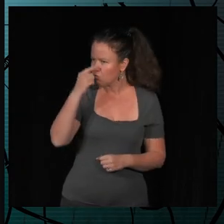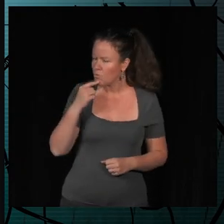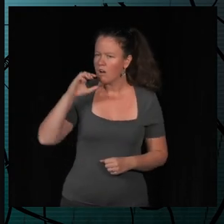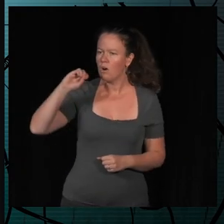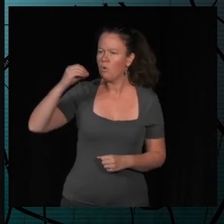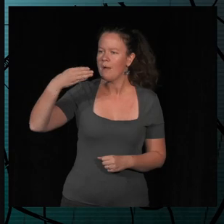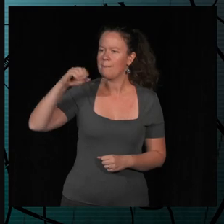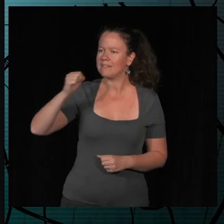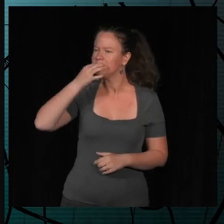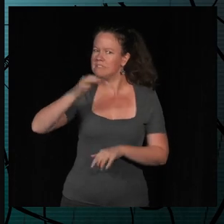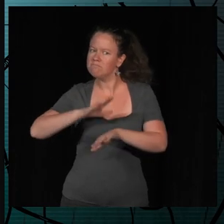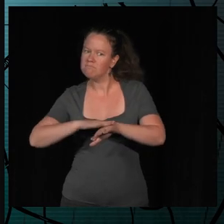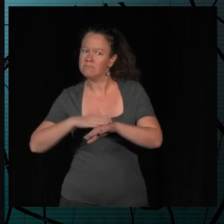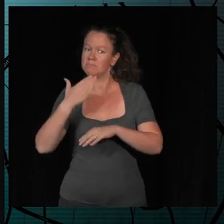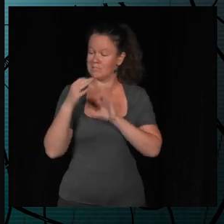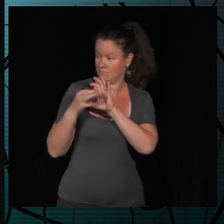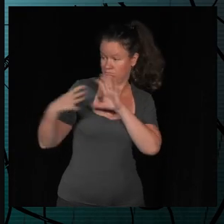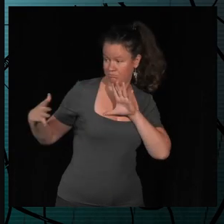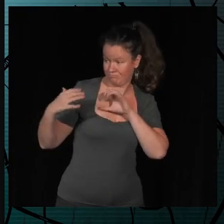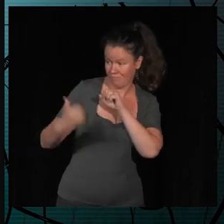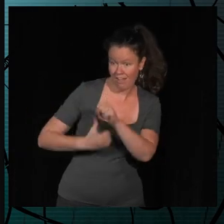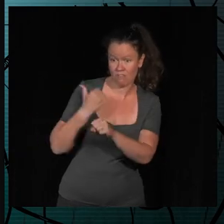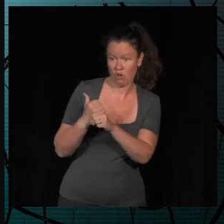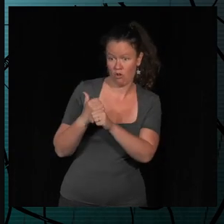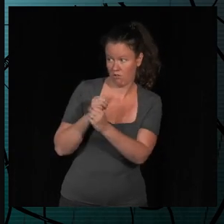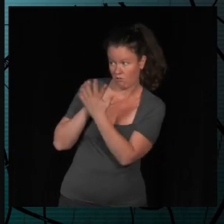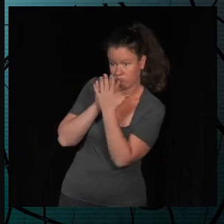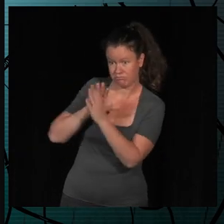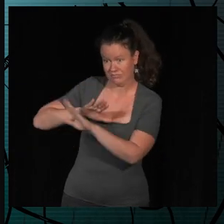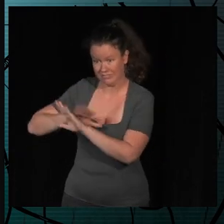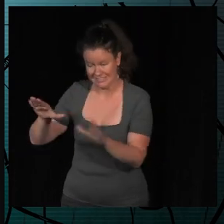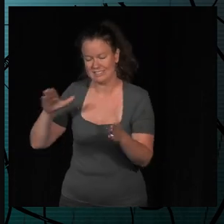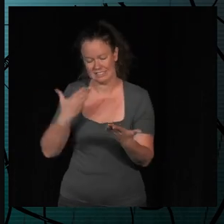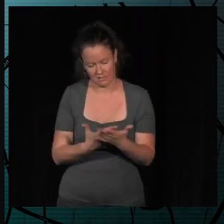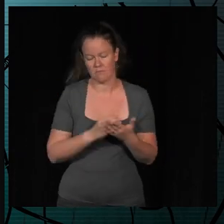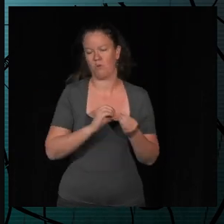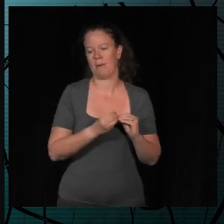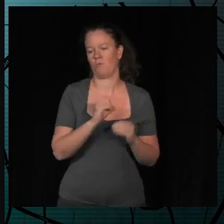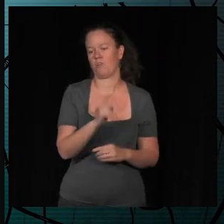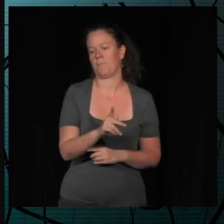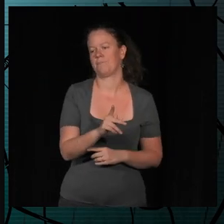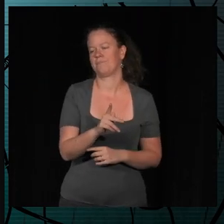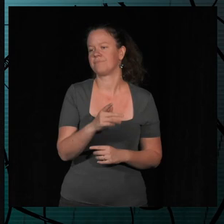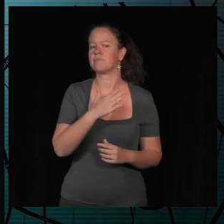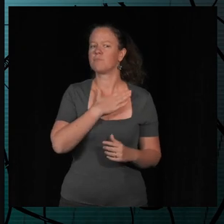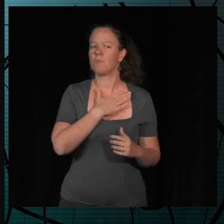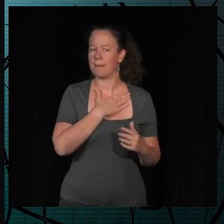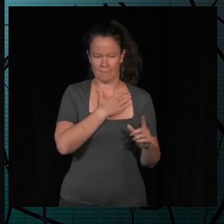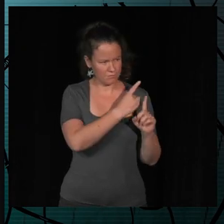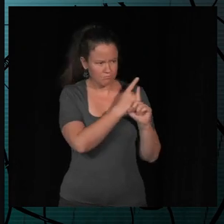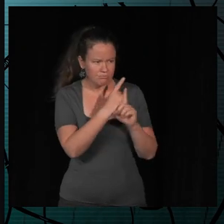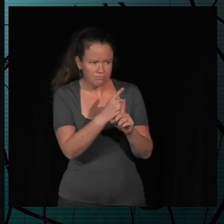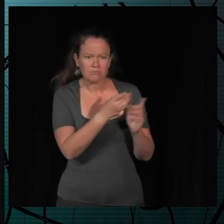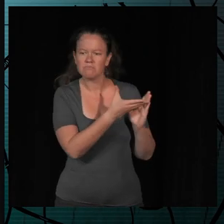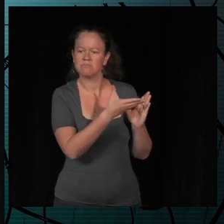euh donc la question c'est qu'à un moment bon en tout cas les jeunes que moi je reçois d'ailleurs j'ai créé une structure qui s'appelle l'école